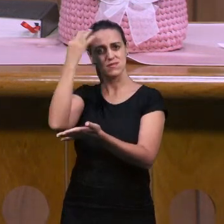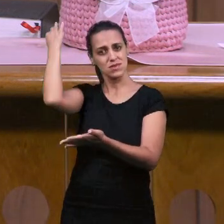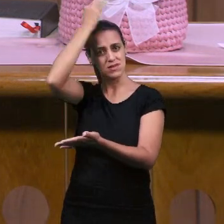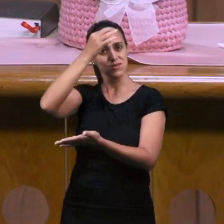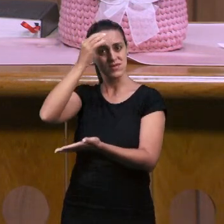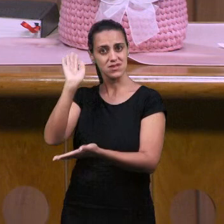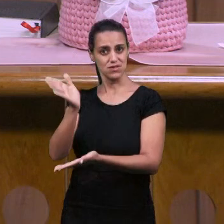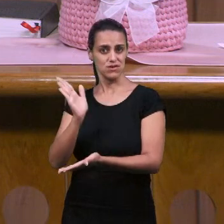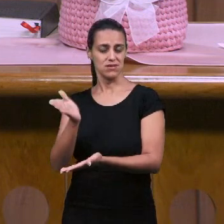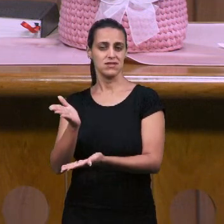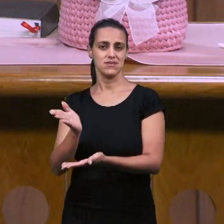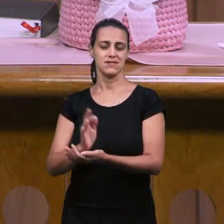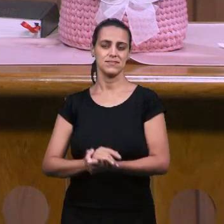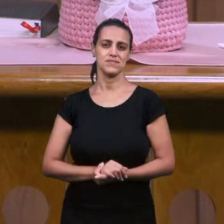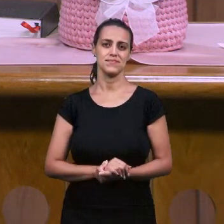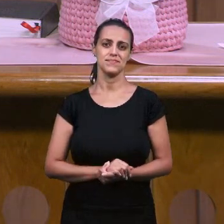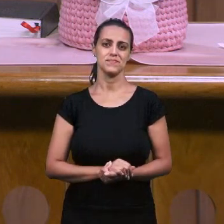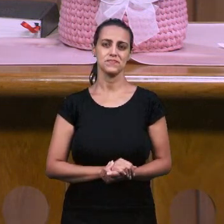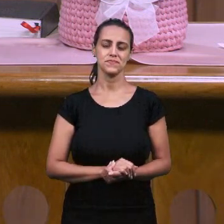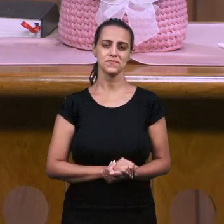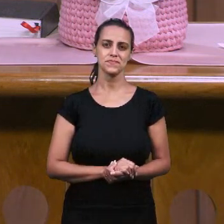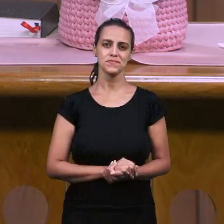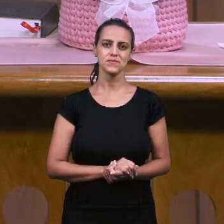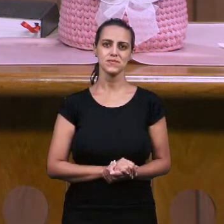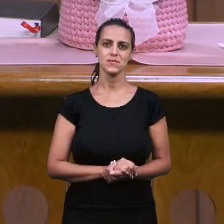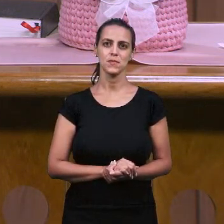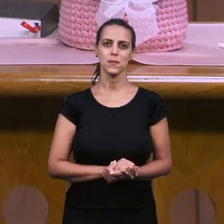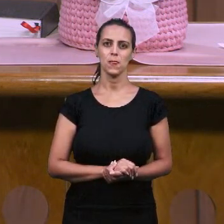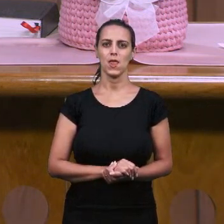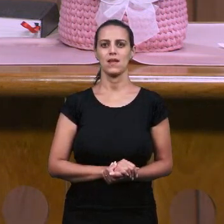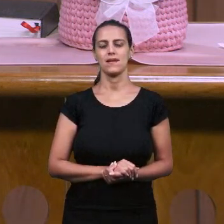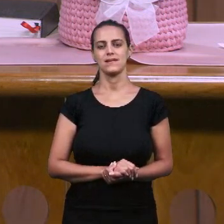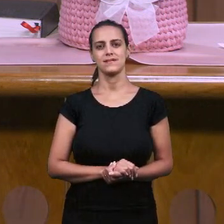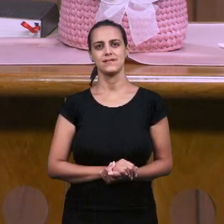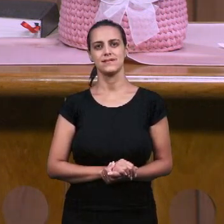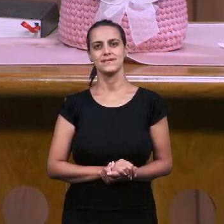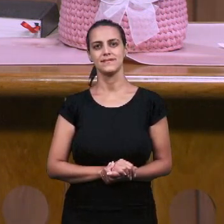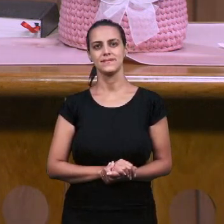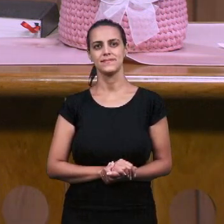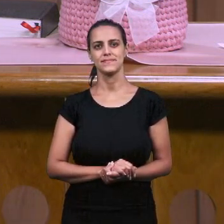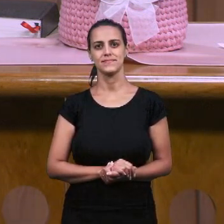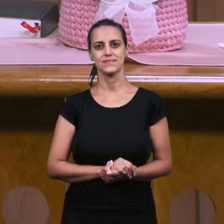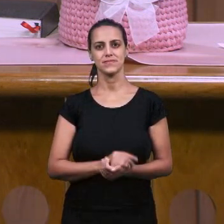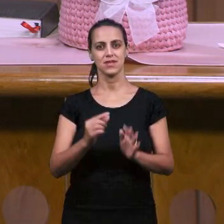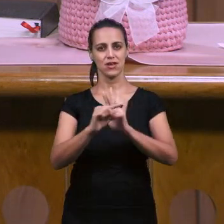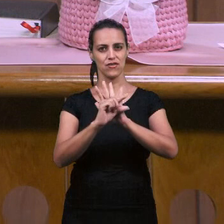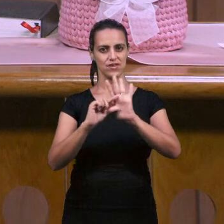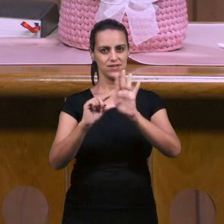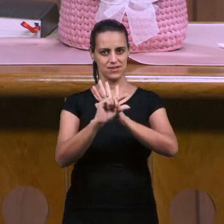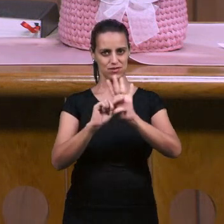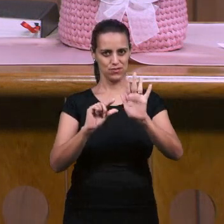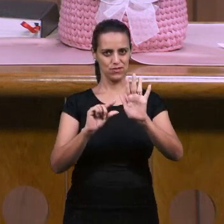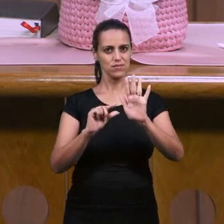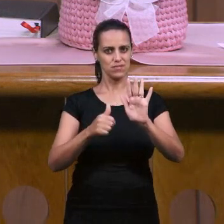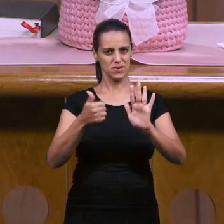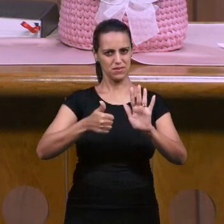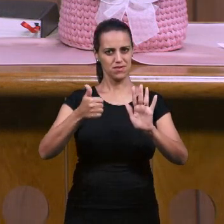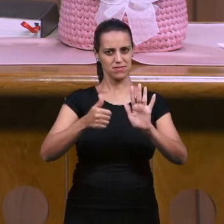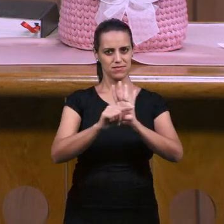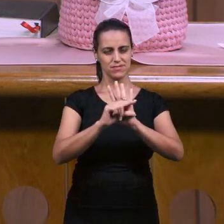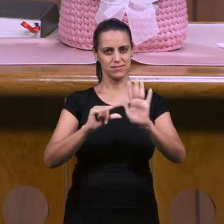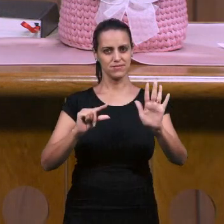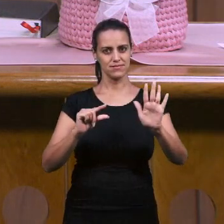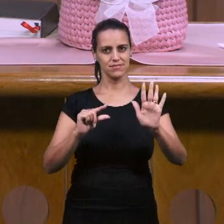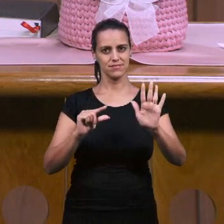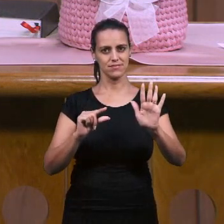Saint-Esprit. Donc, mes frères, voici donc, dans le premier verset, je vais juste